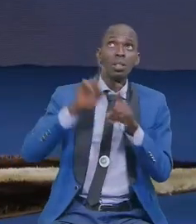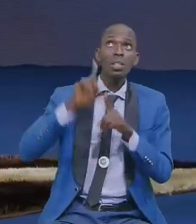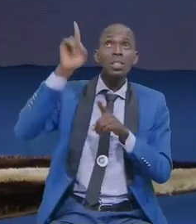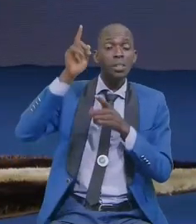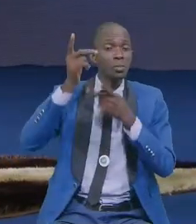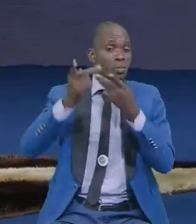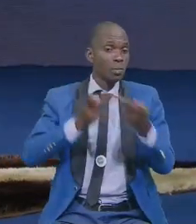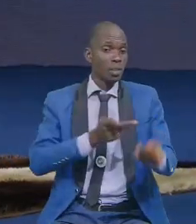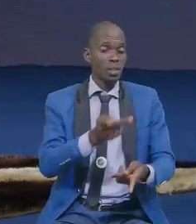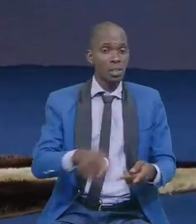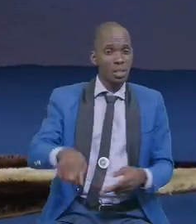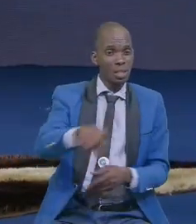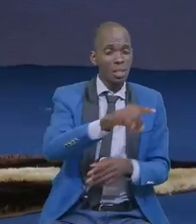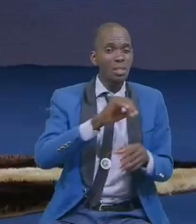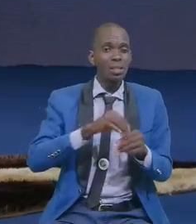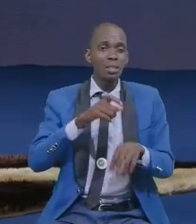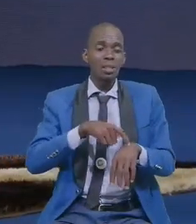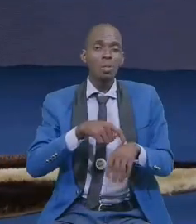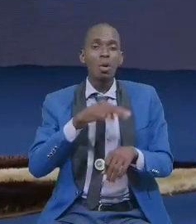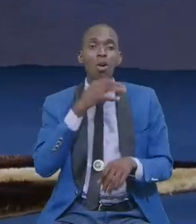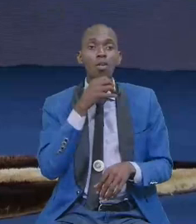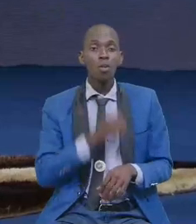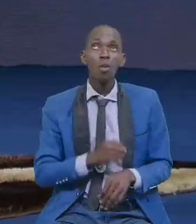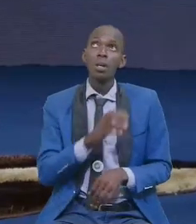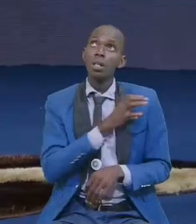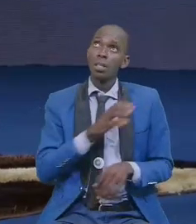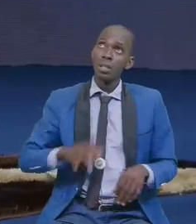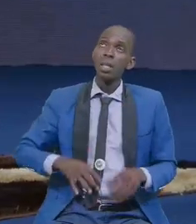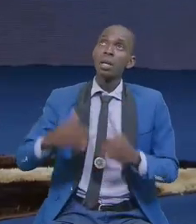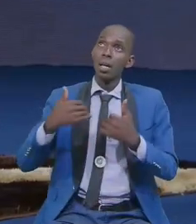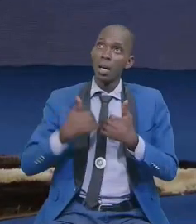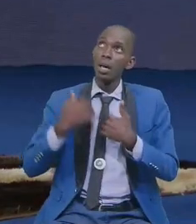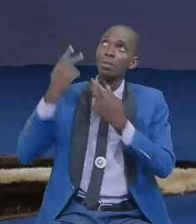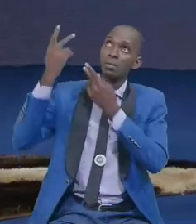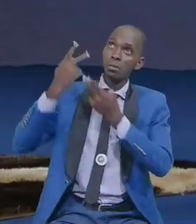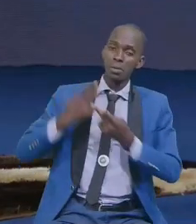que Dieu les a visités par le temps passé.